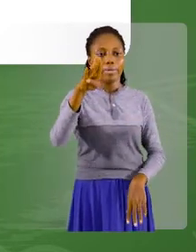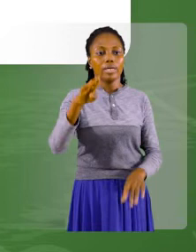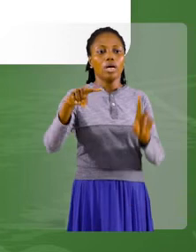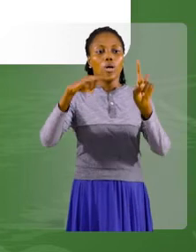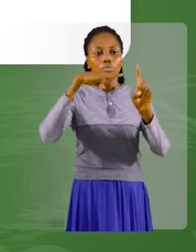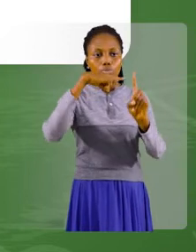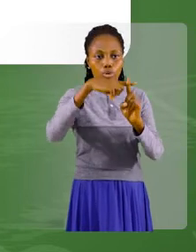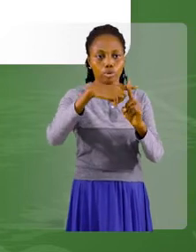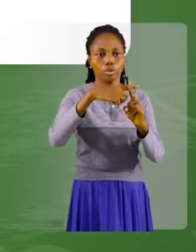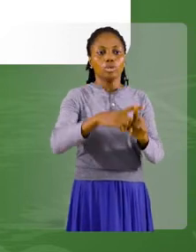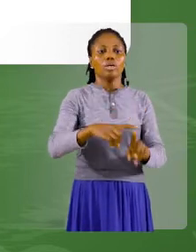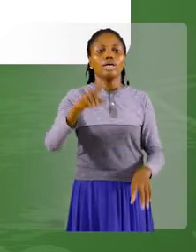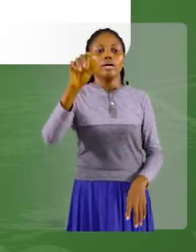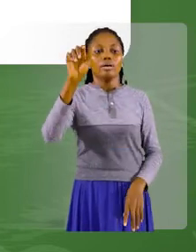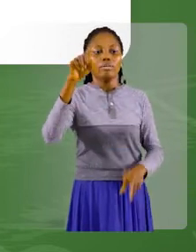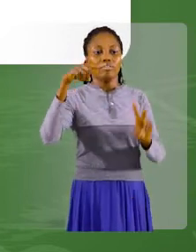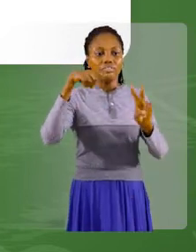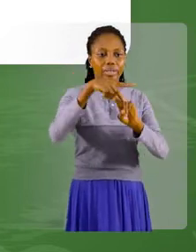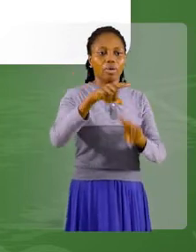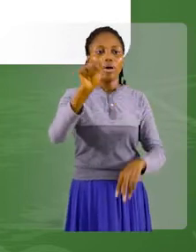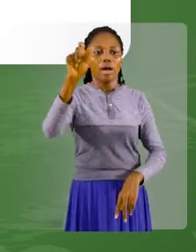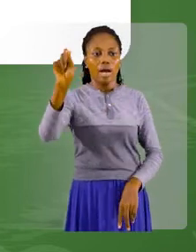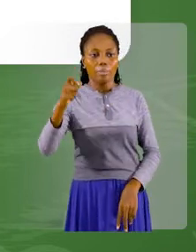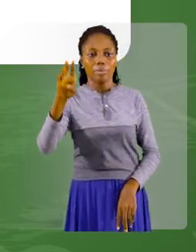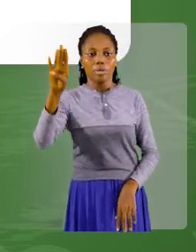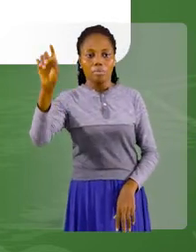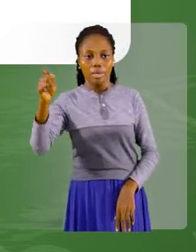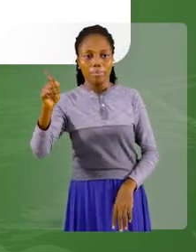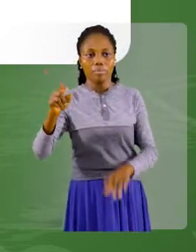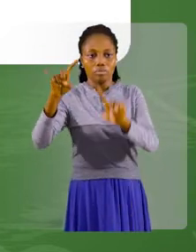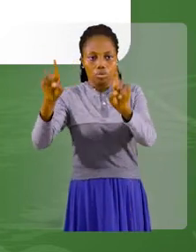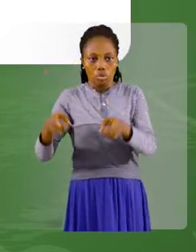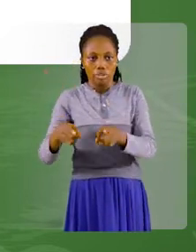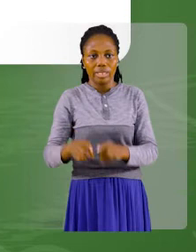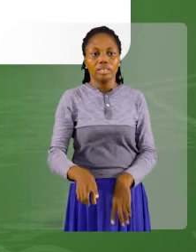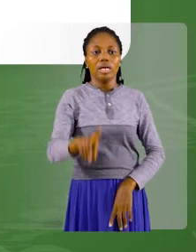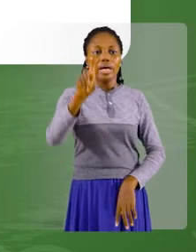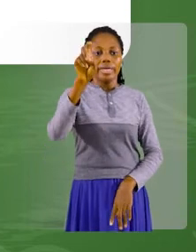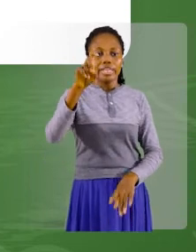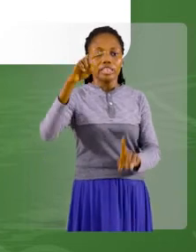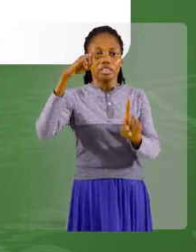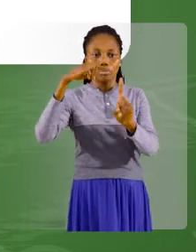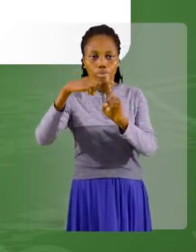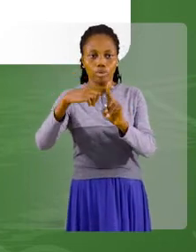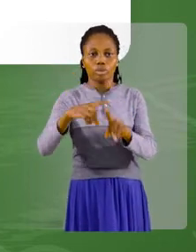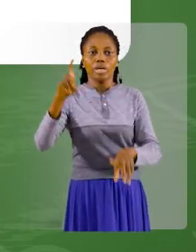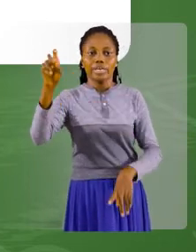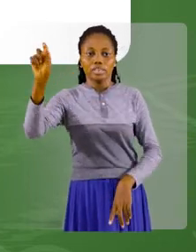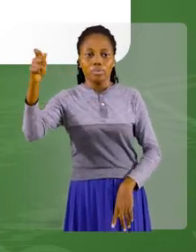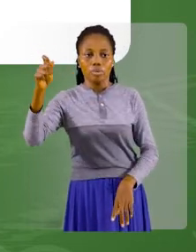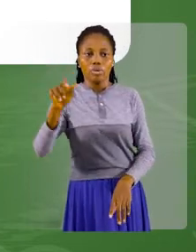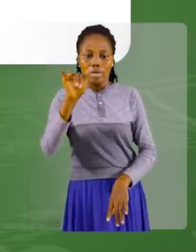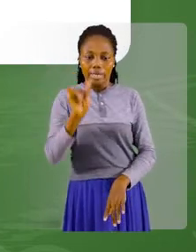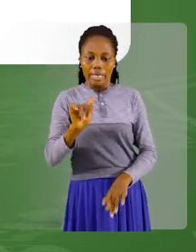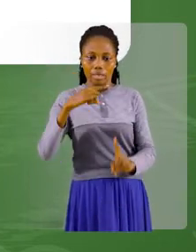AB plus le vecteur A'B' a pour coordonnées X plus X', Y